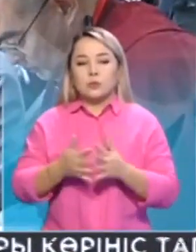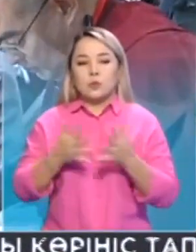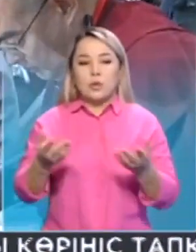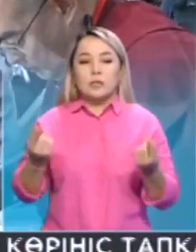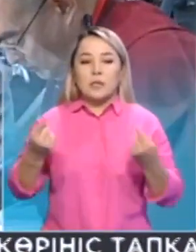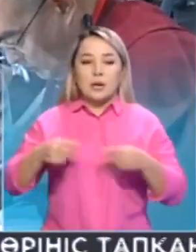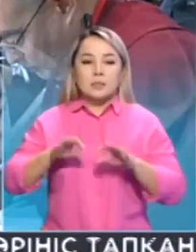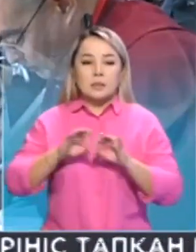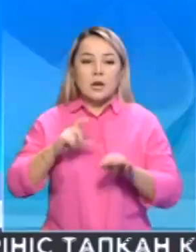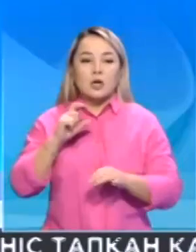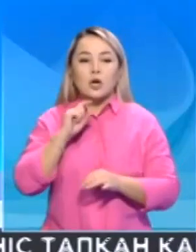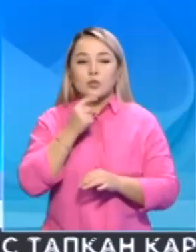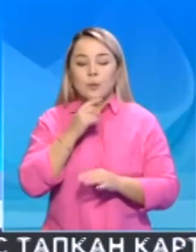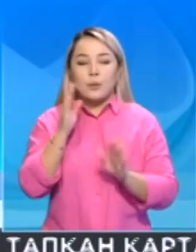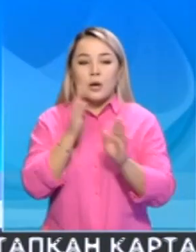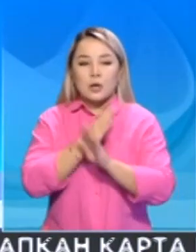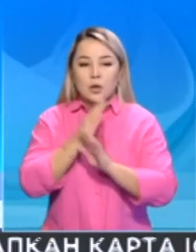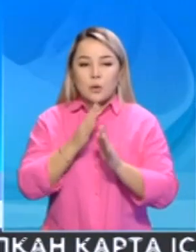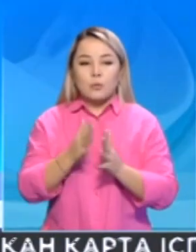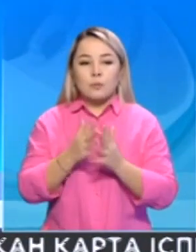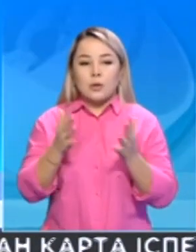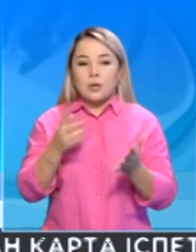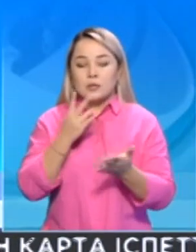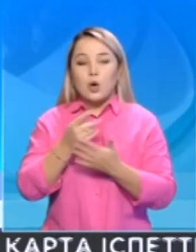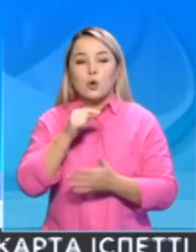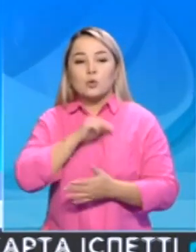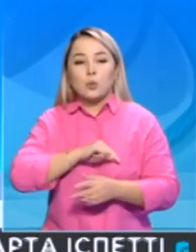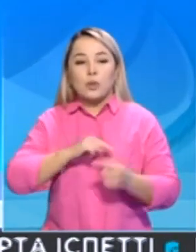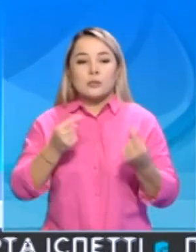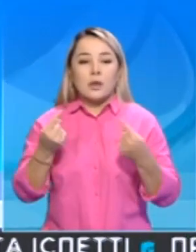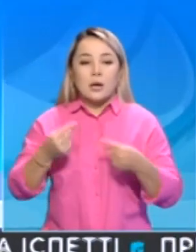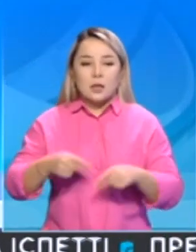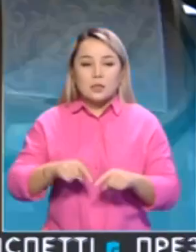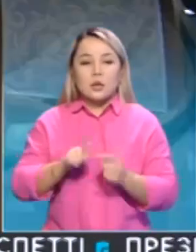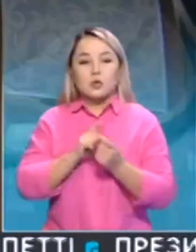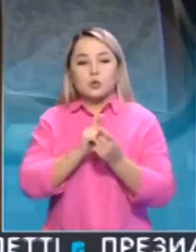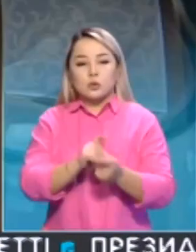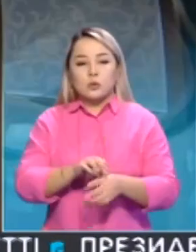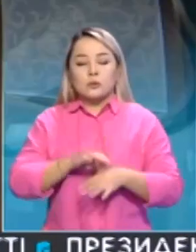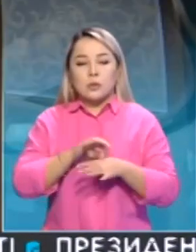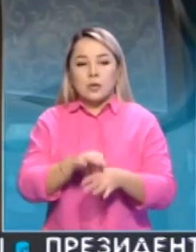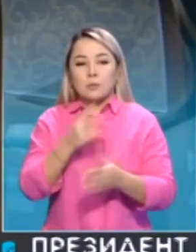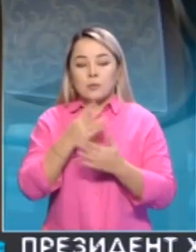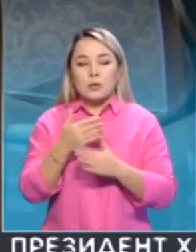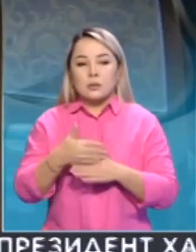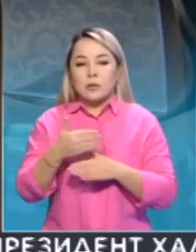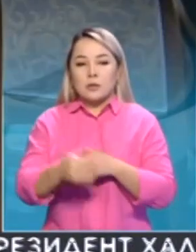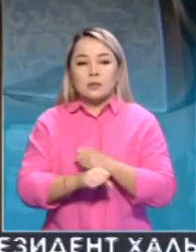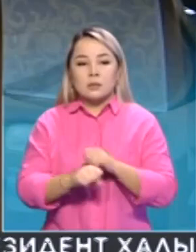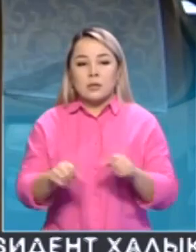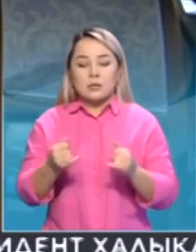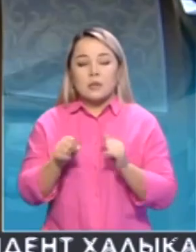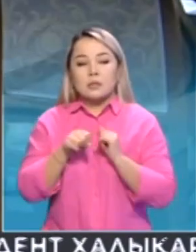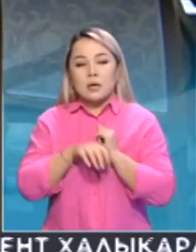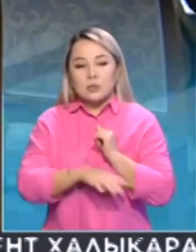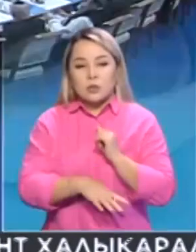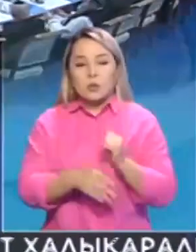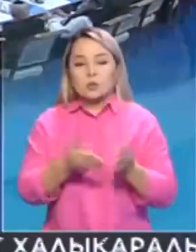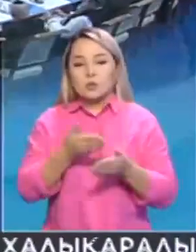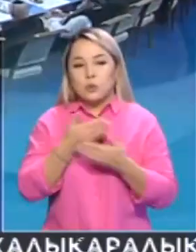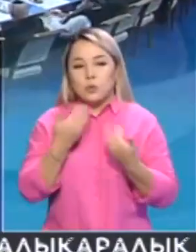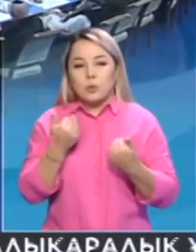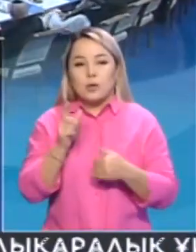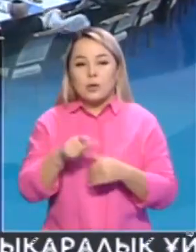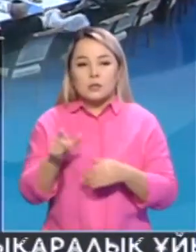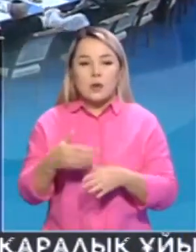атады. Ол экономика мен экологиядан да биік, рухани дағдарыс. Осымен күресте кешікпеу керек деп отыр. Ең бастысы кедейлерге, жоқ жетімге